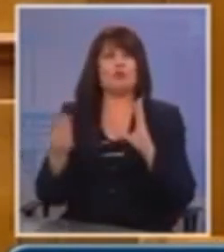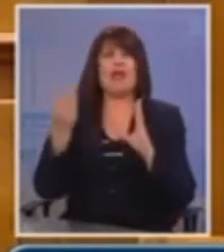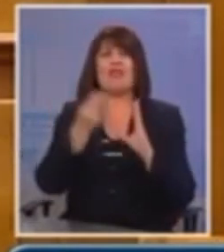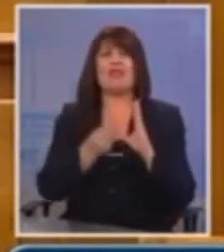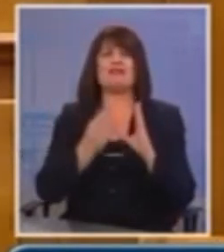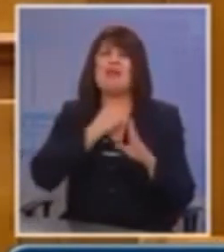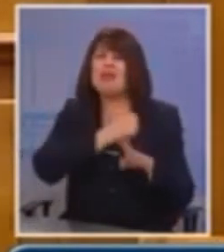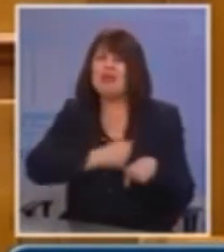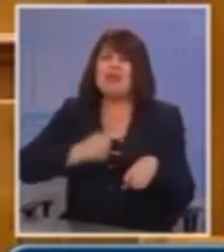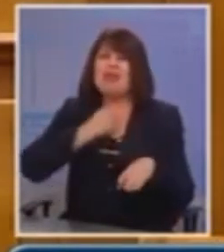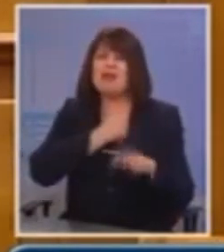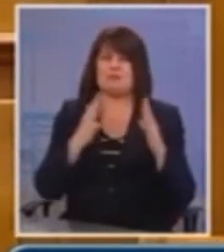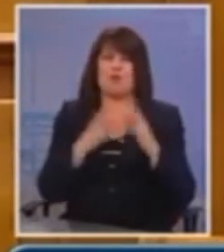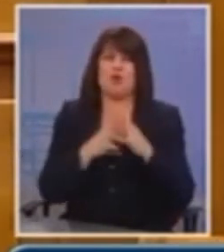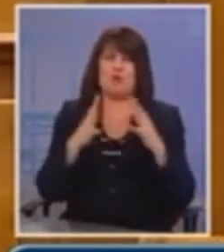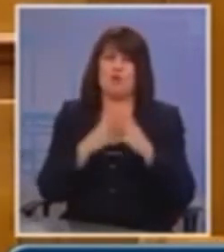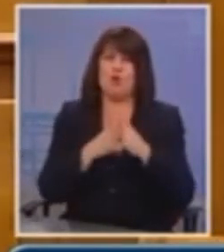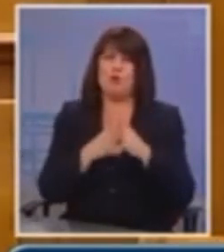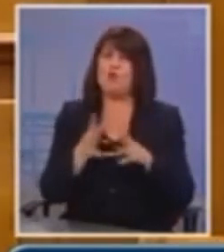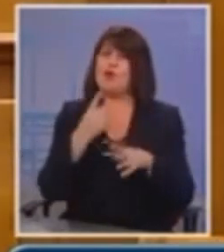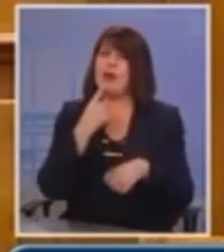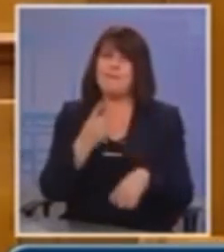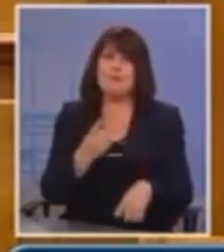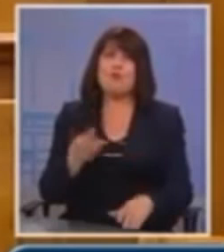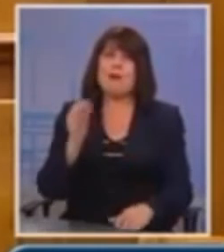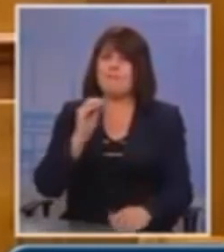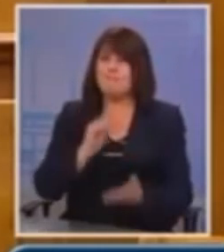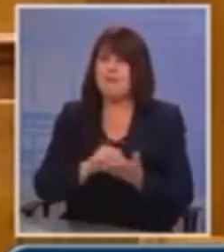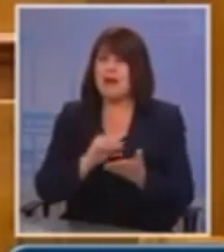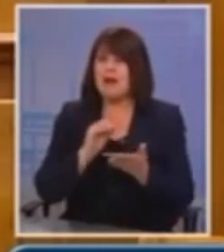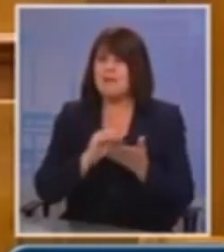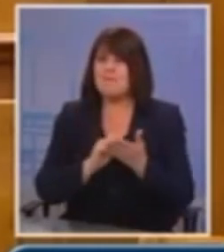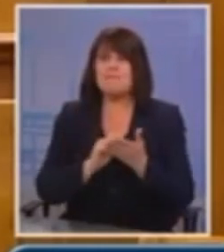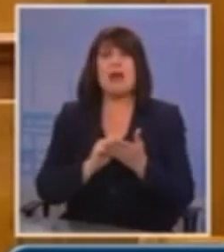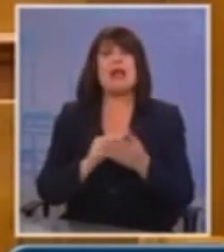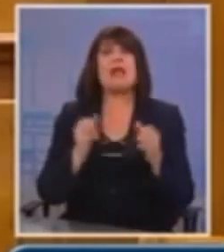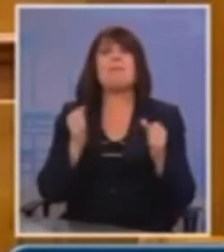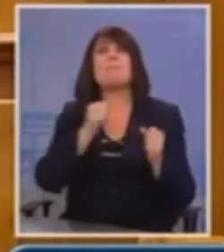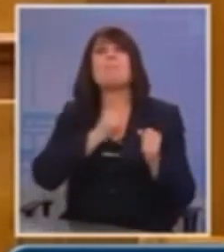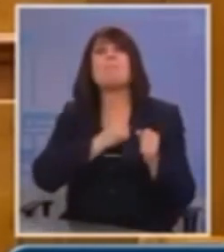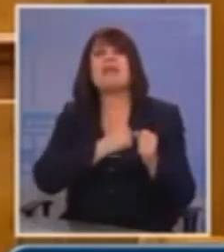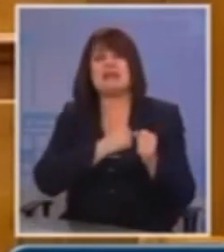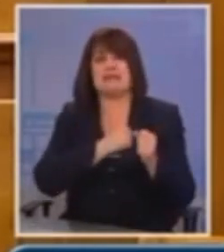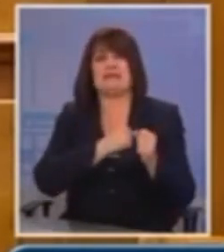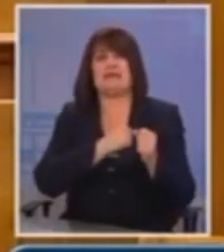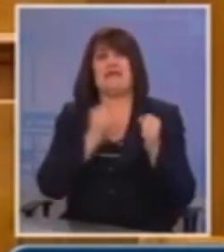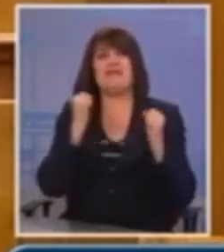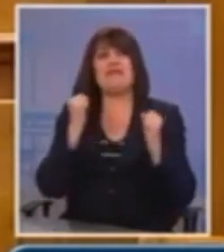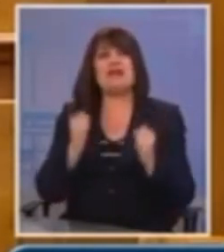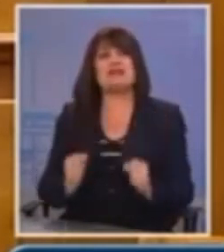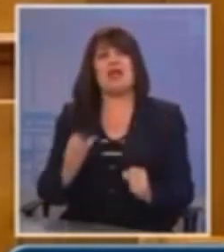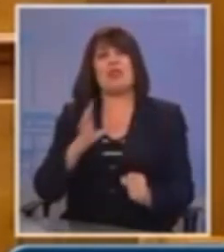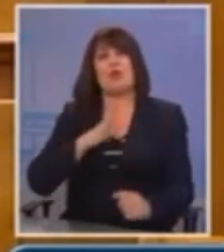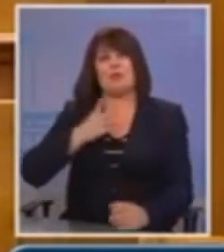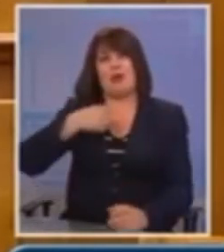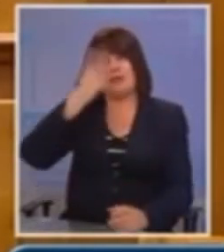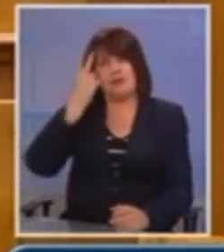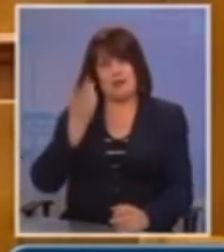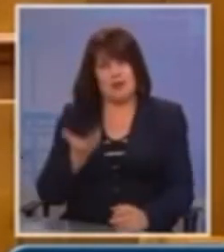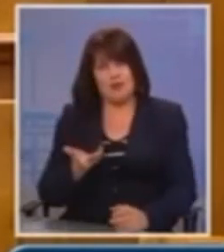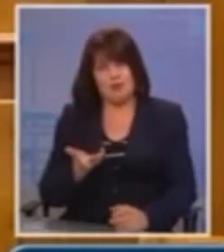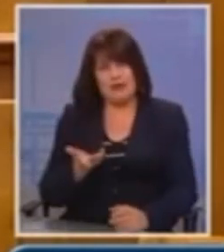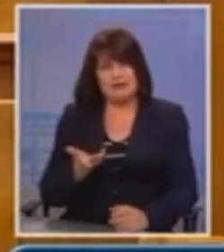ανίποτη θλίψη, να διακηρύξουμε και πάλι την πίστη μας στα θεμελιώδη ανθρώπινα